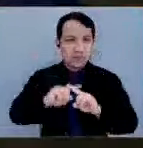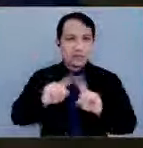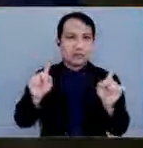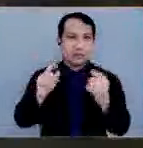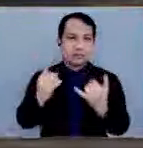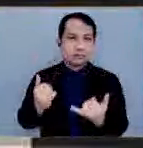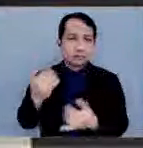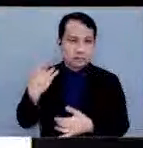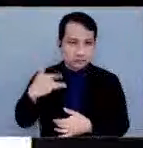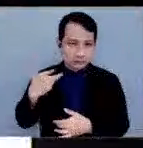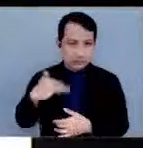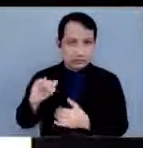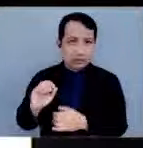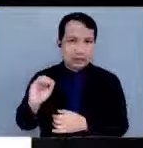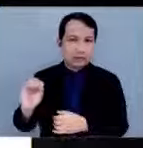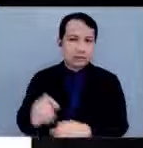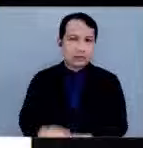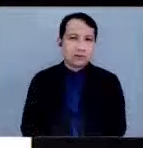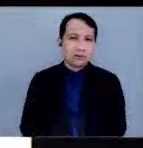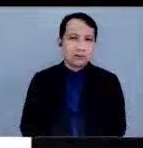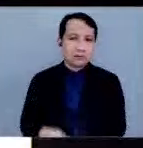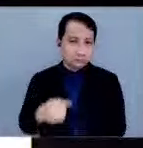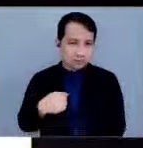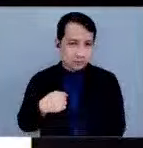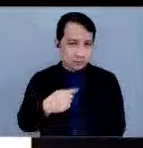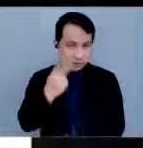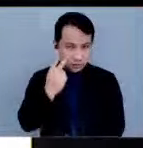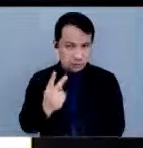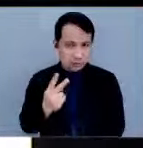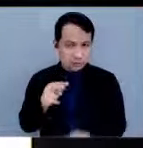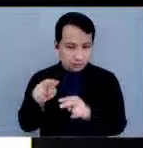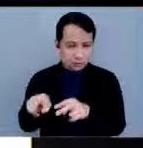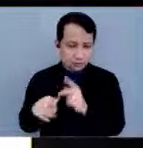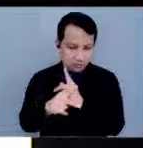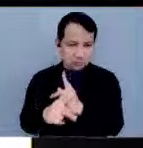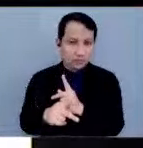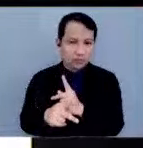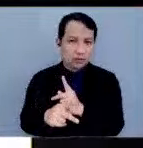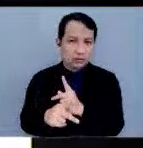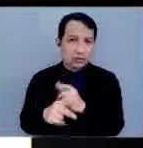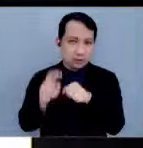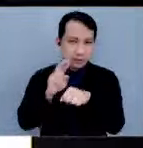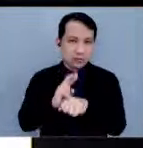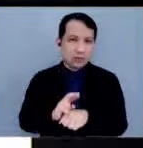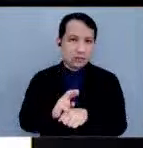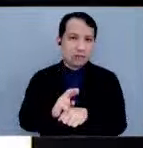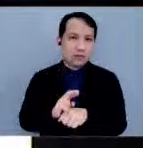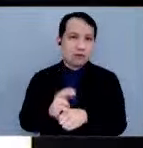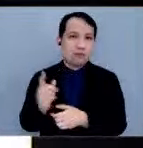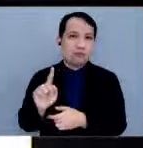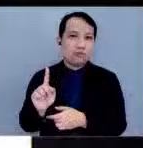niya. Kailangan natin tignan is the prevention and the rehabilitation, which is